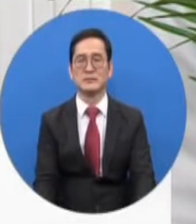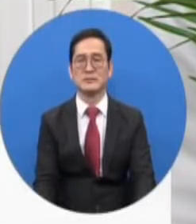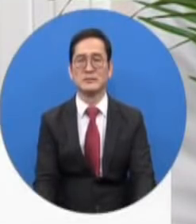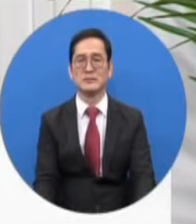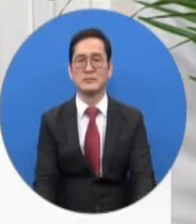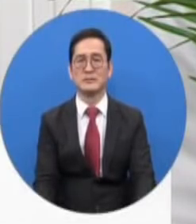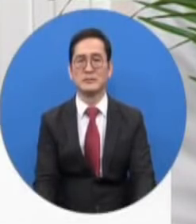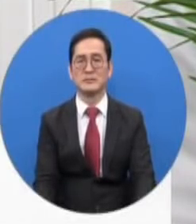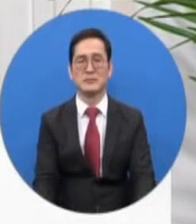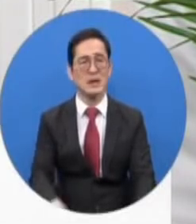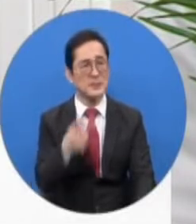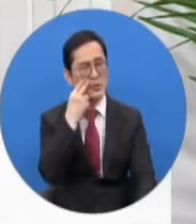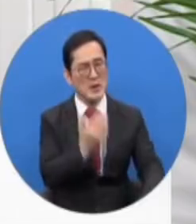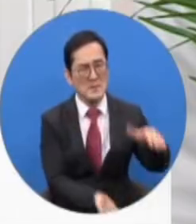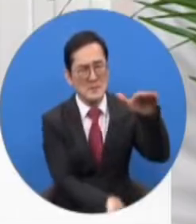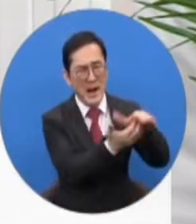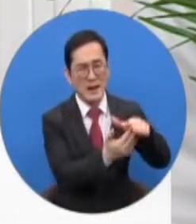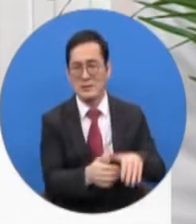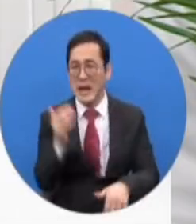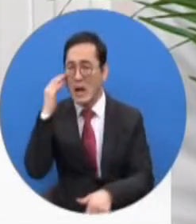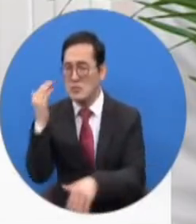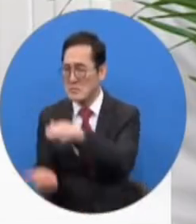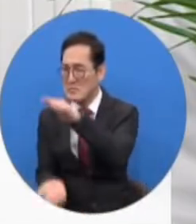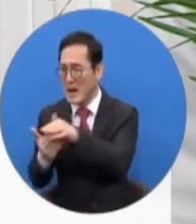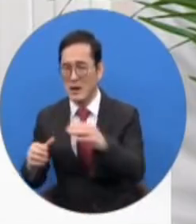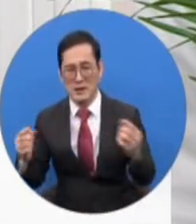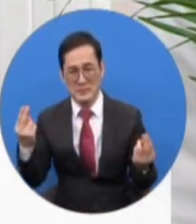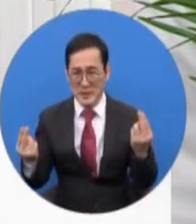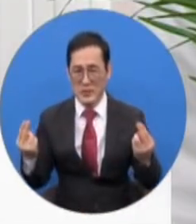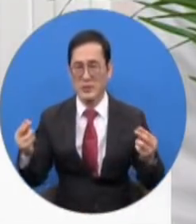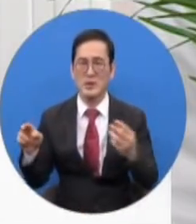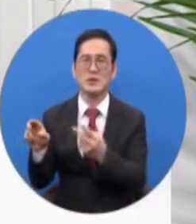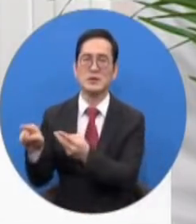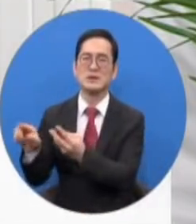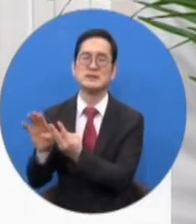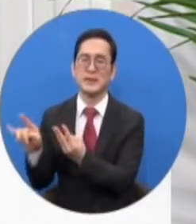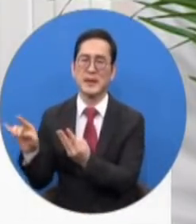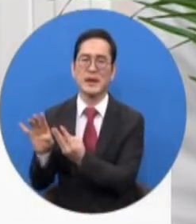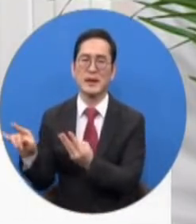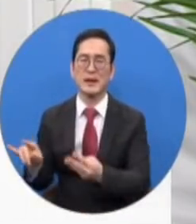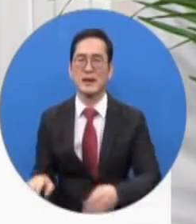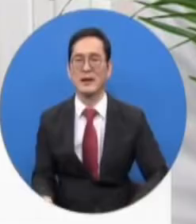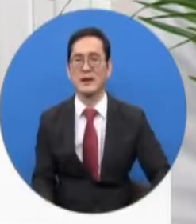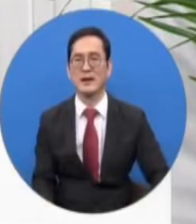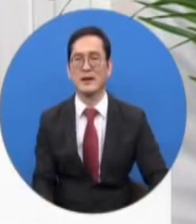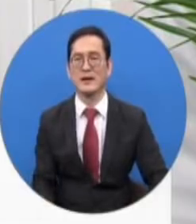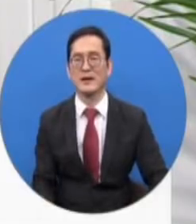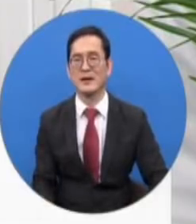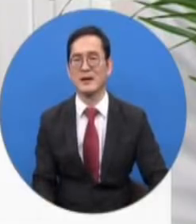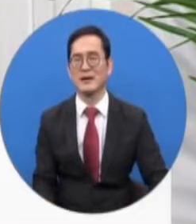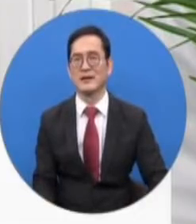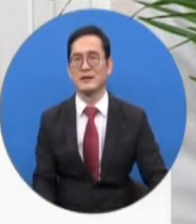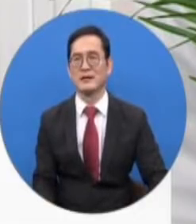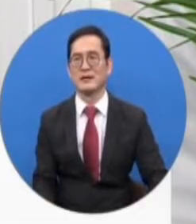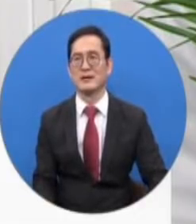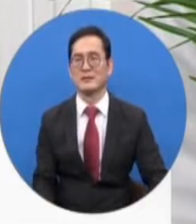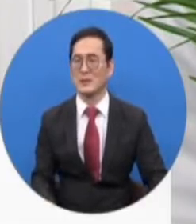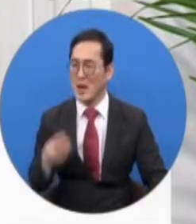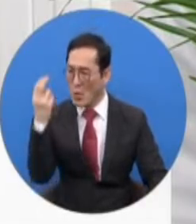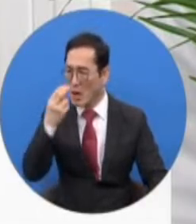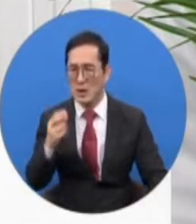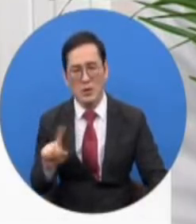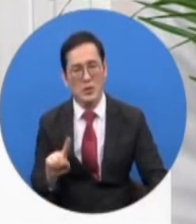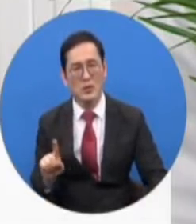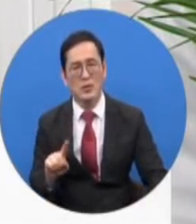보니까 이게 지금 과연 우리나라 방역 당국에서 이걸 관리가 가능한 수준으로 가고 있는 건지 근본적인 굉장히 의문과 우려가 드는 거죠.